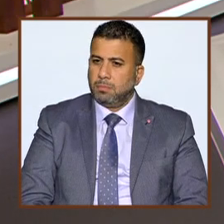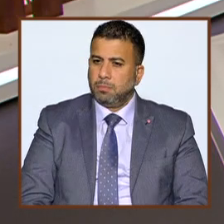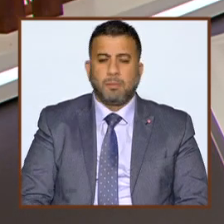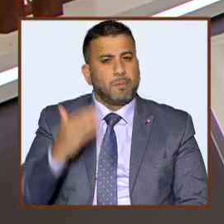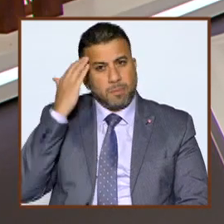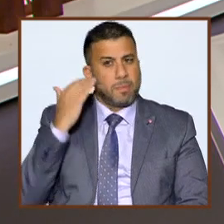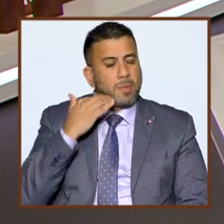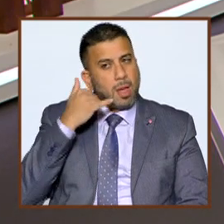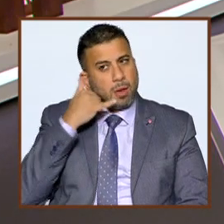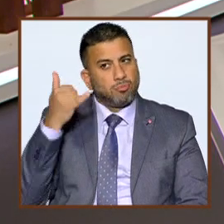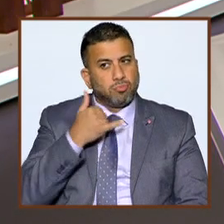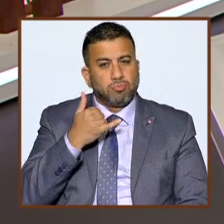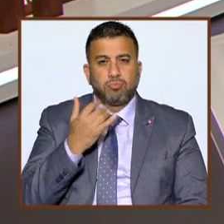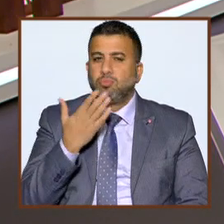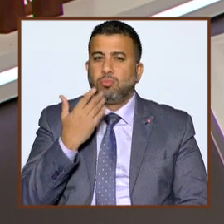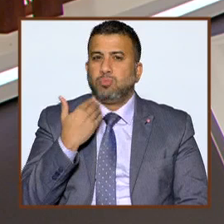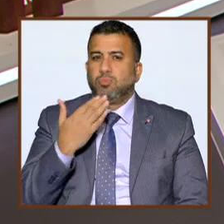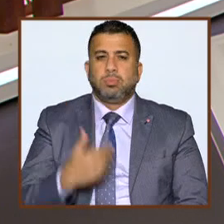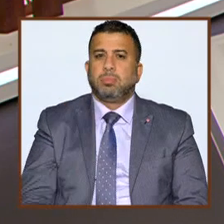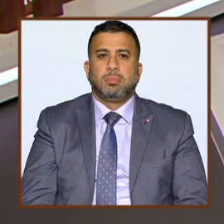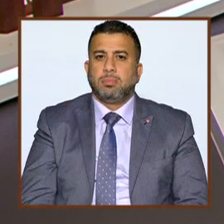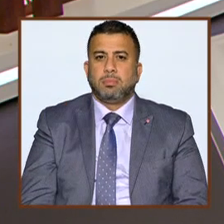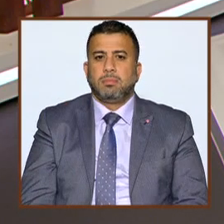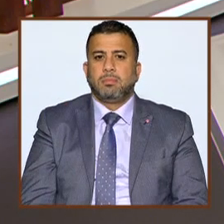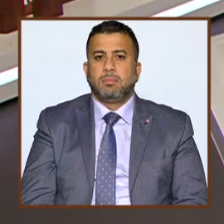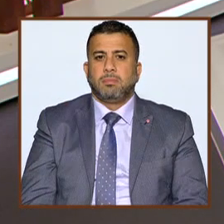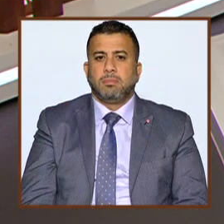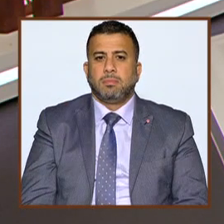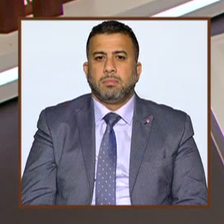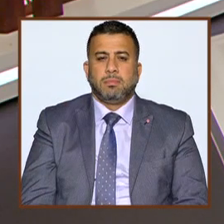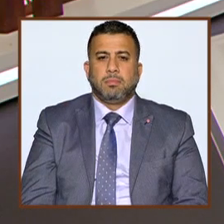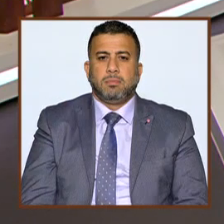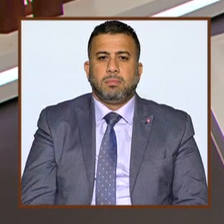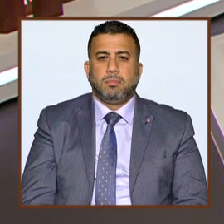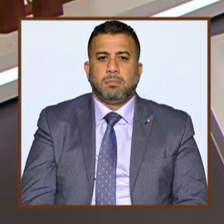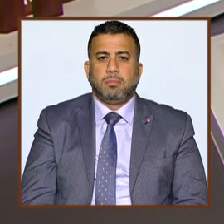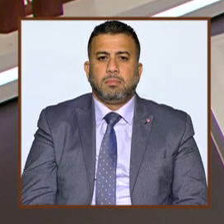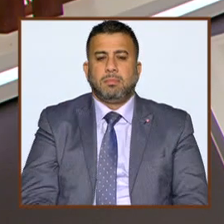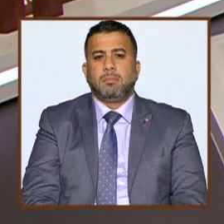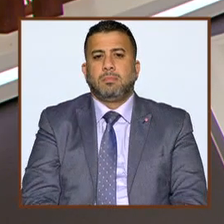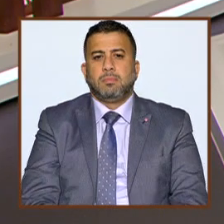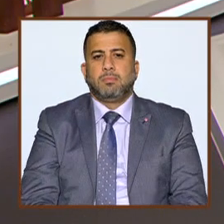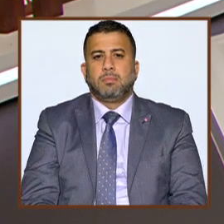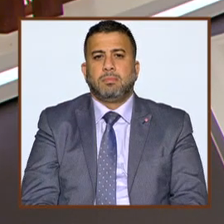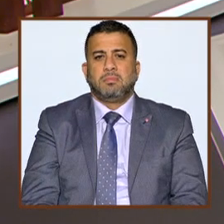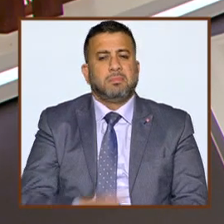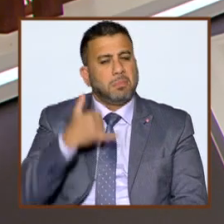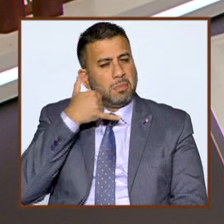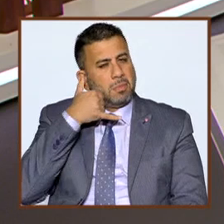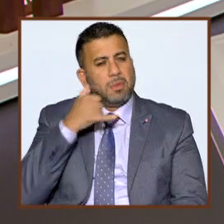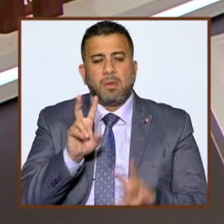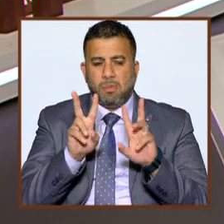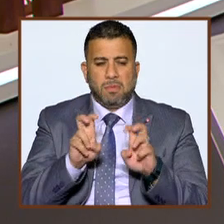راحت؟ يلا طيب أرجع عندكم شيء؟ يلا أم محمد من أبو ظبي بارك الله